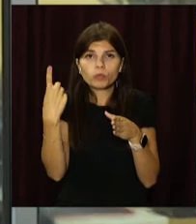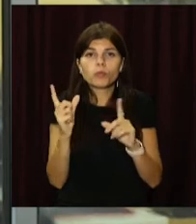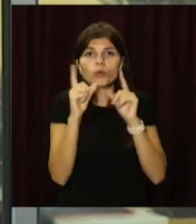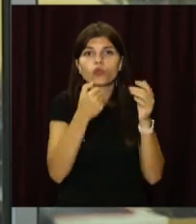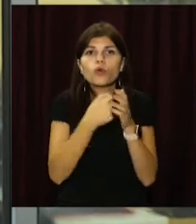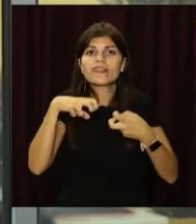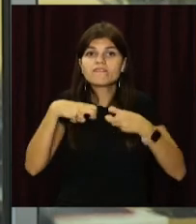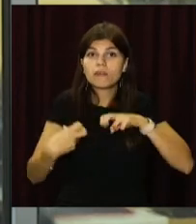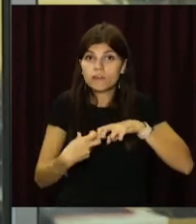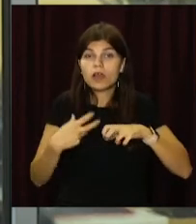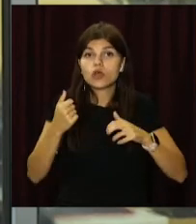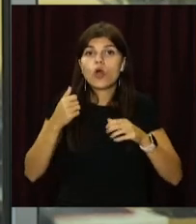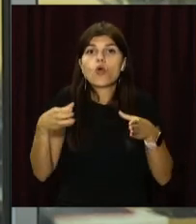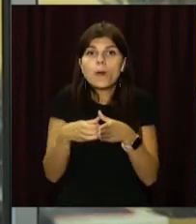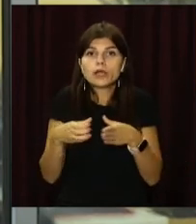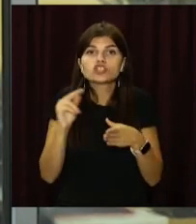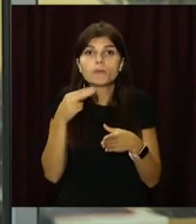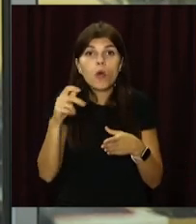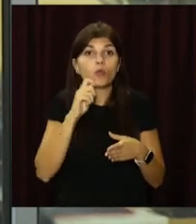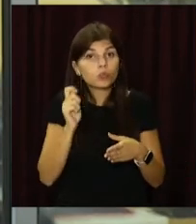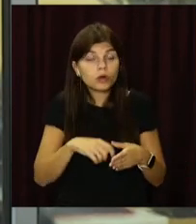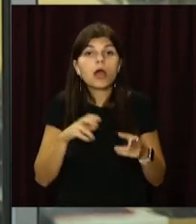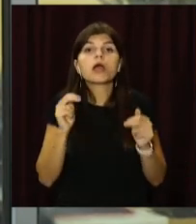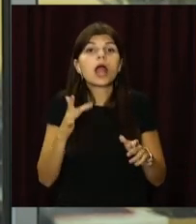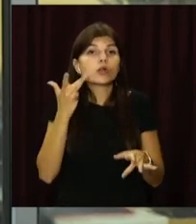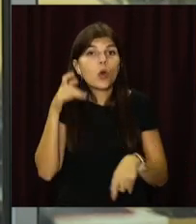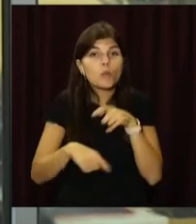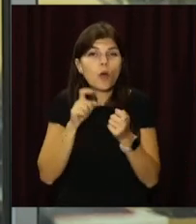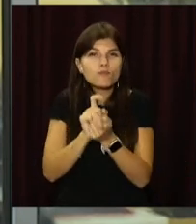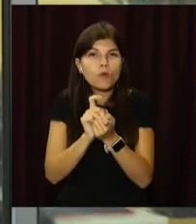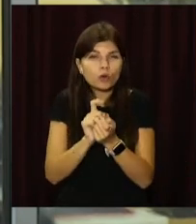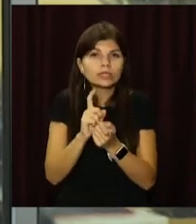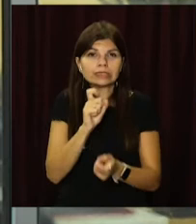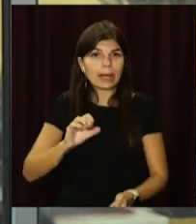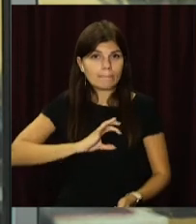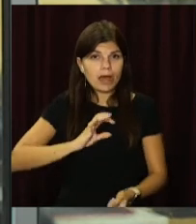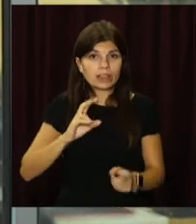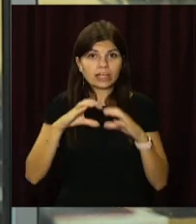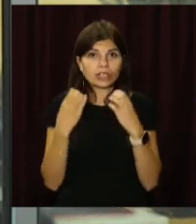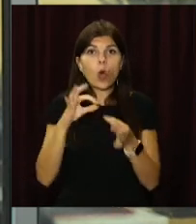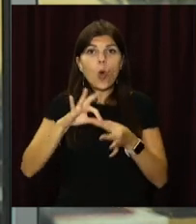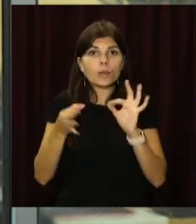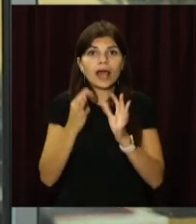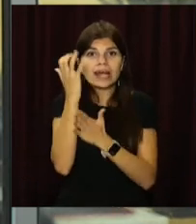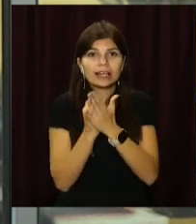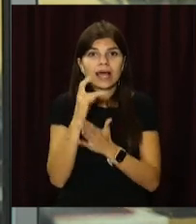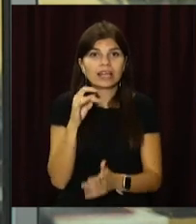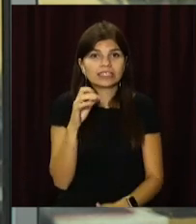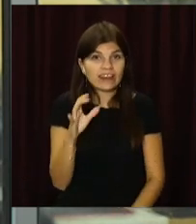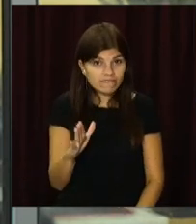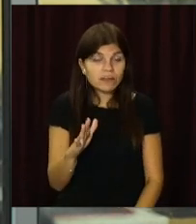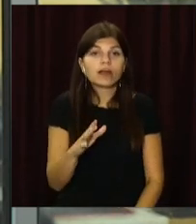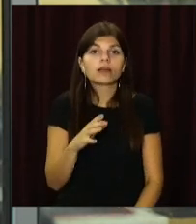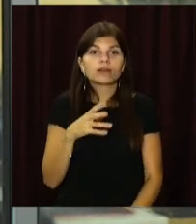до Івано-Франківська на командний чемпіонат України. Як легкоатлети боролися за медалі на стадіоні Олімпійські резерви, бачив наш